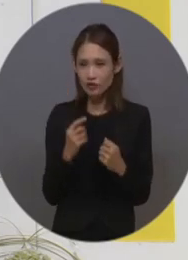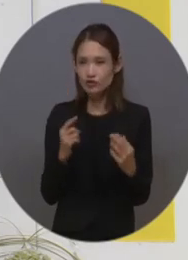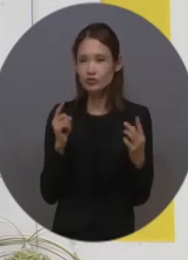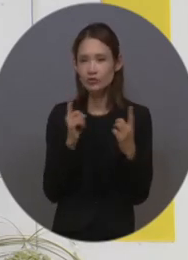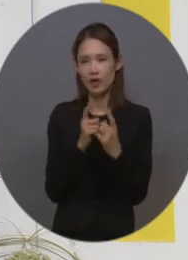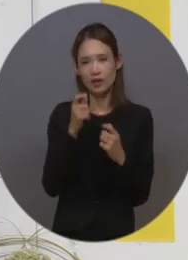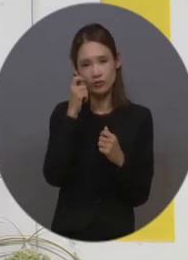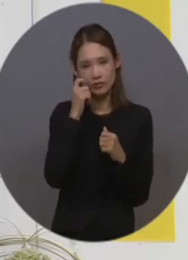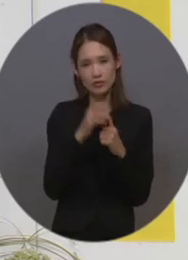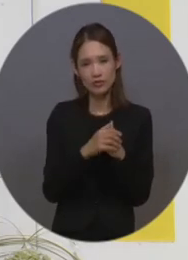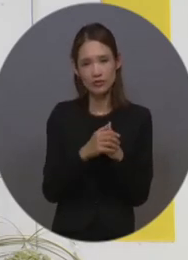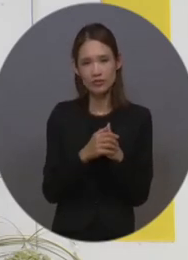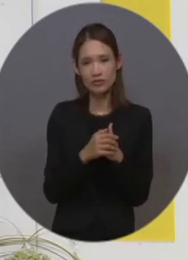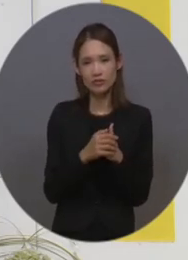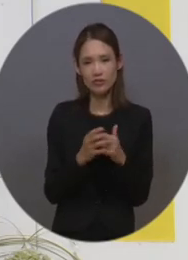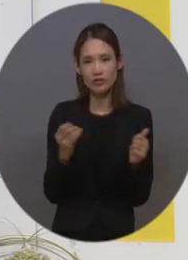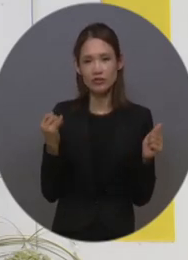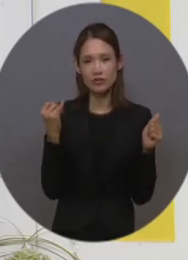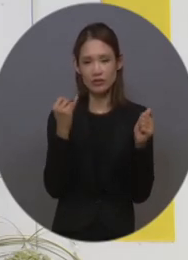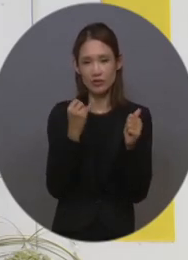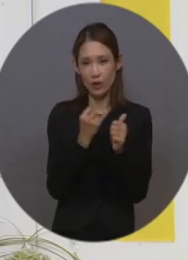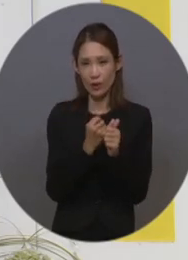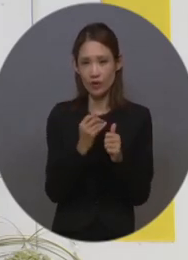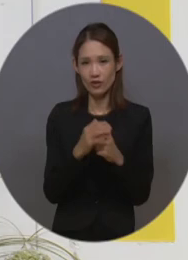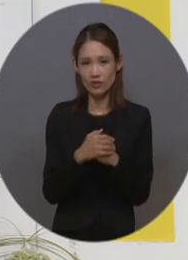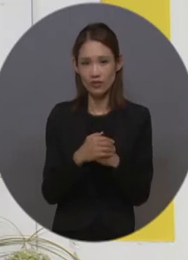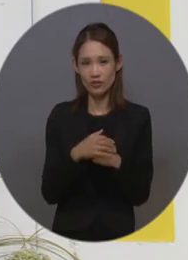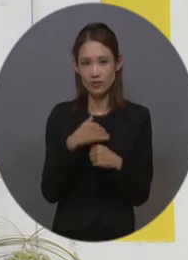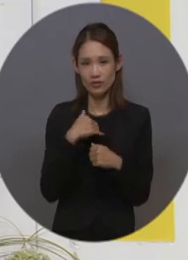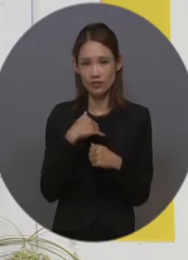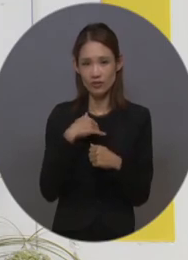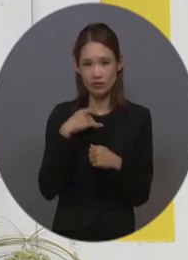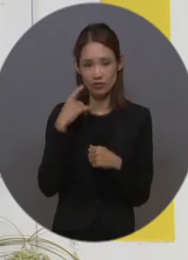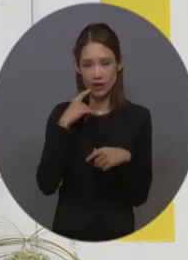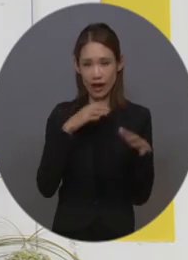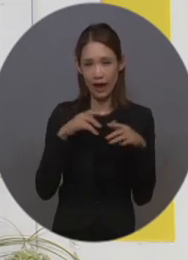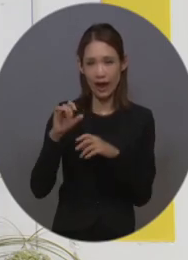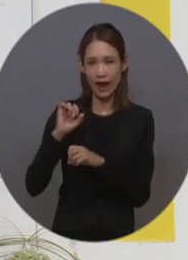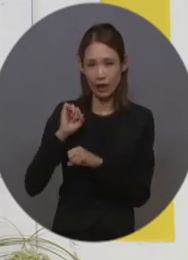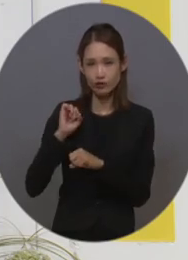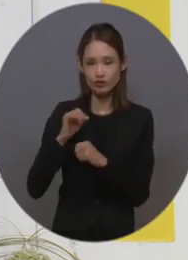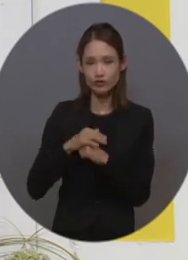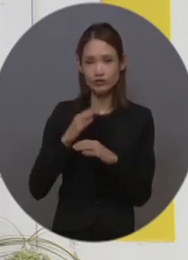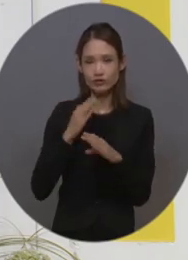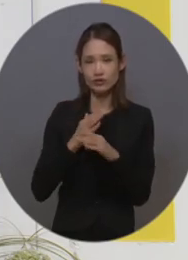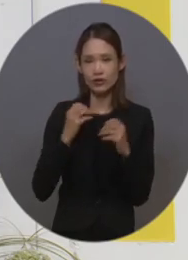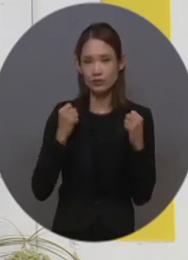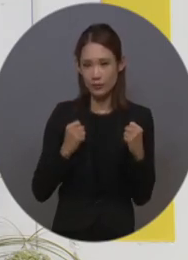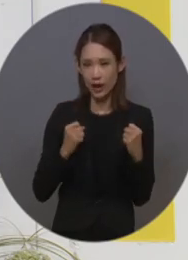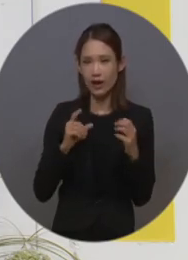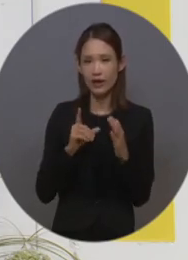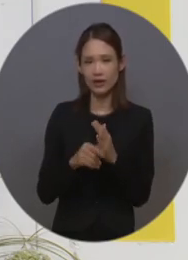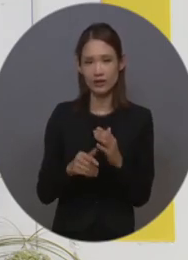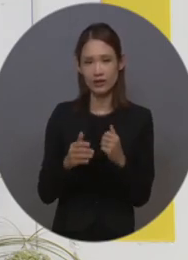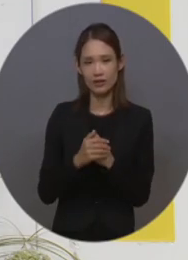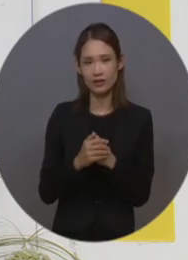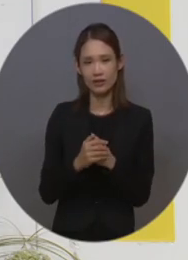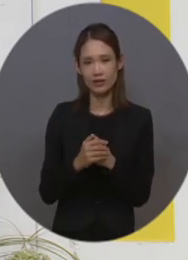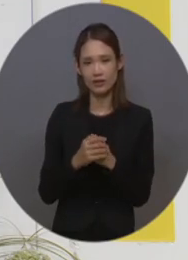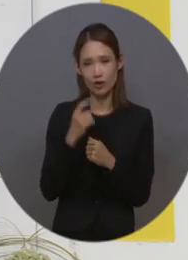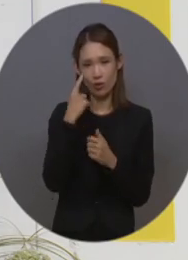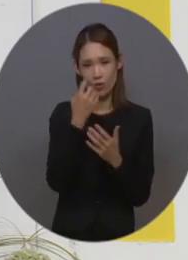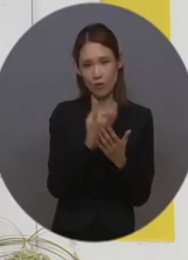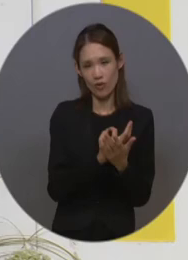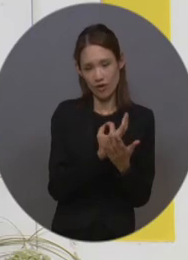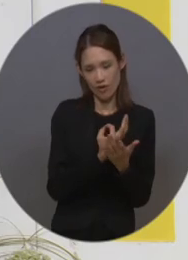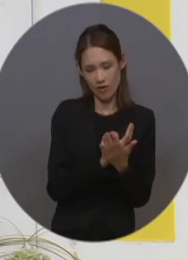됐죠. 네. 그런데 이제 결혼을 네. 제가 이제 해군 중위 현역으로 있으면서. 네. 해군 중위 뭐 월급이 그